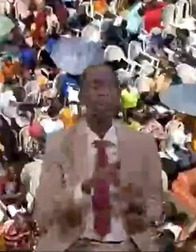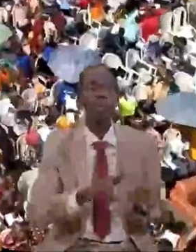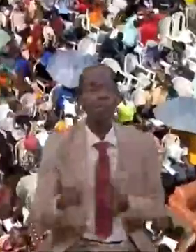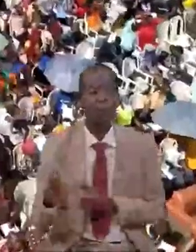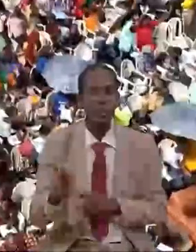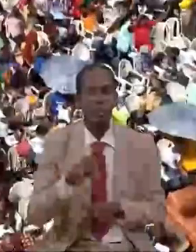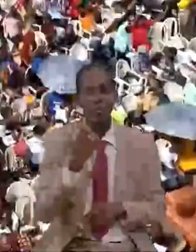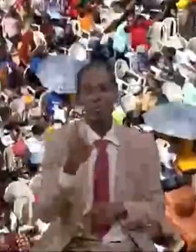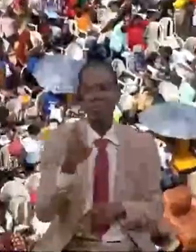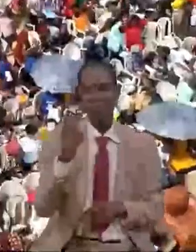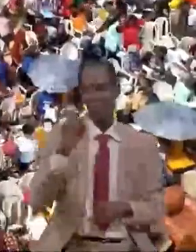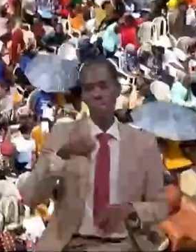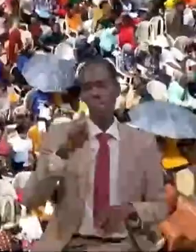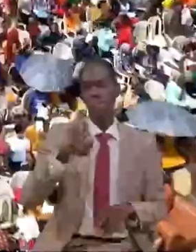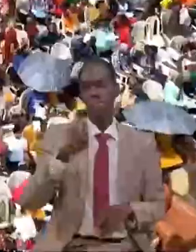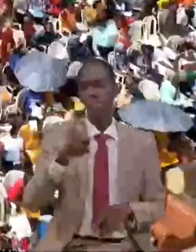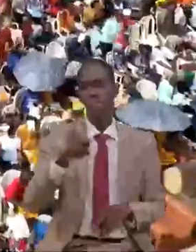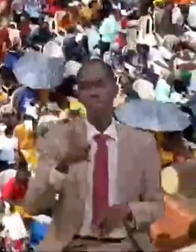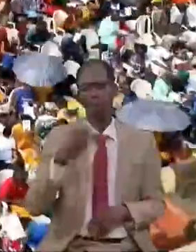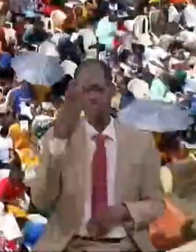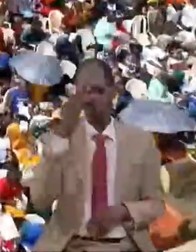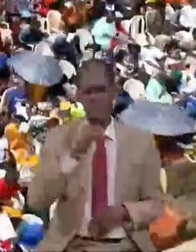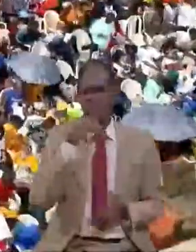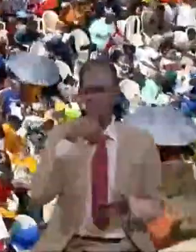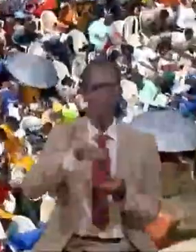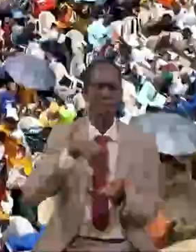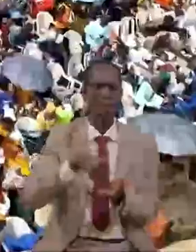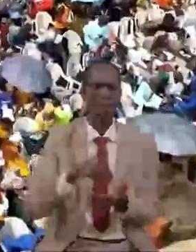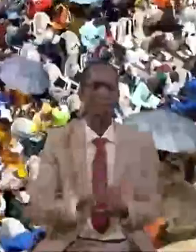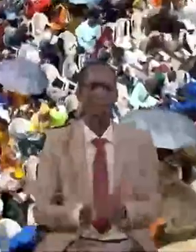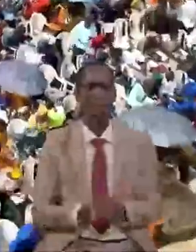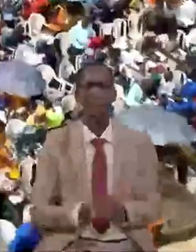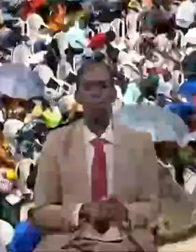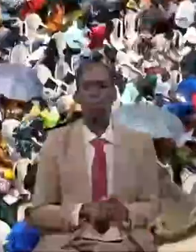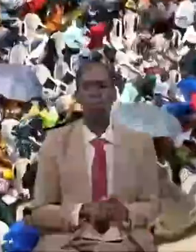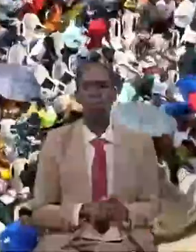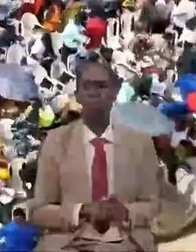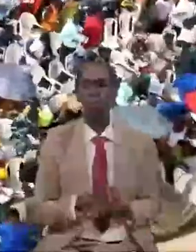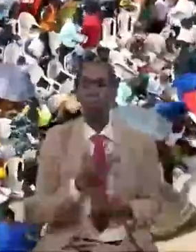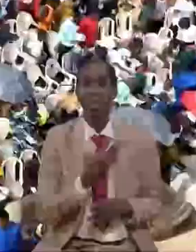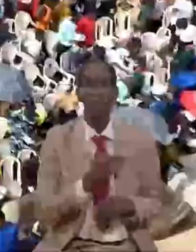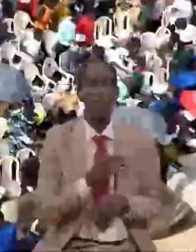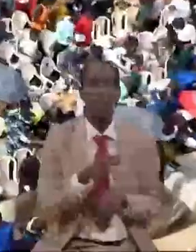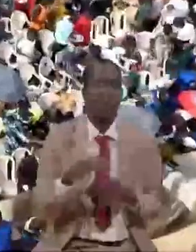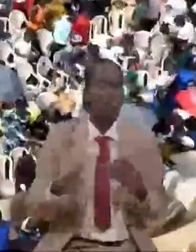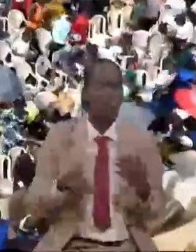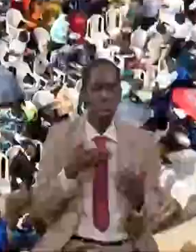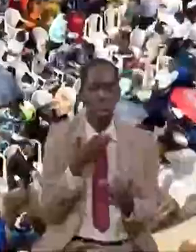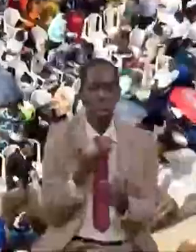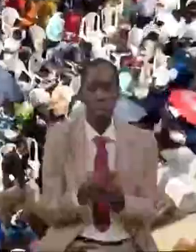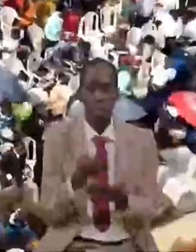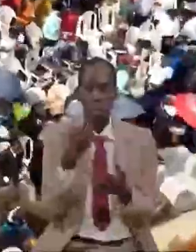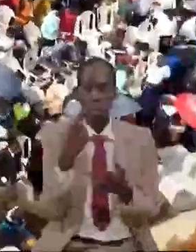prêt? Pourquoi ne pas te lever maintenant? Et toutes ces choses que tu as